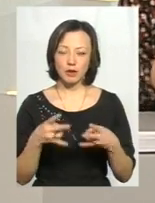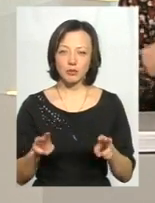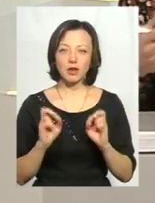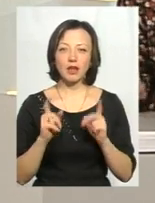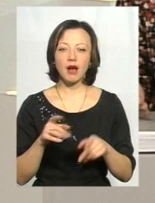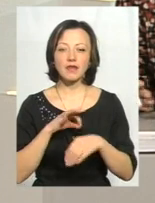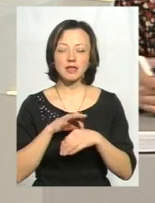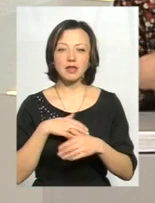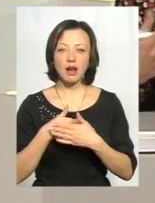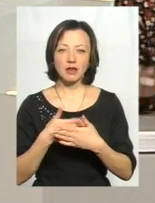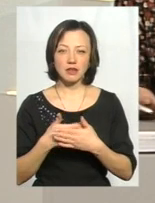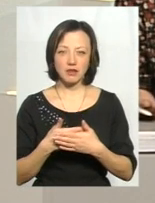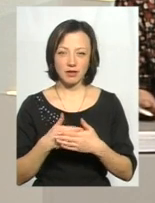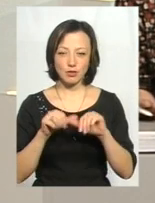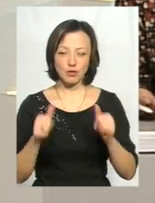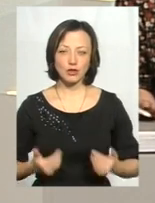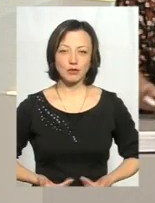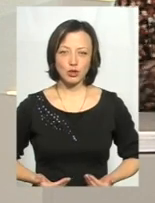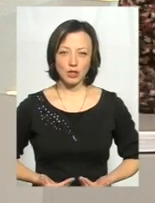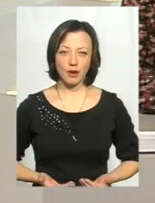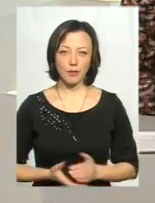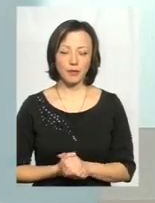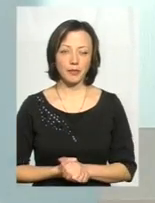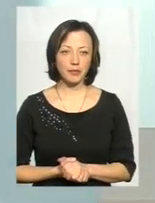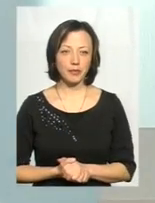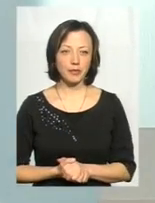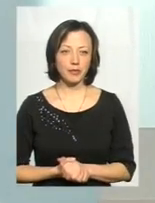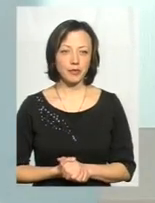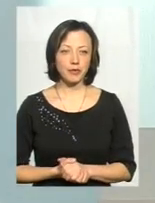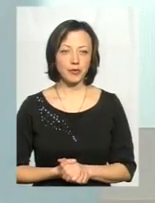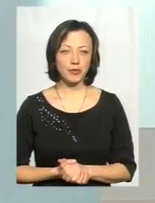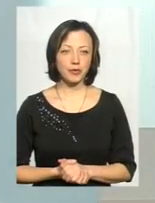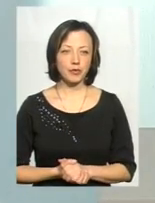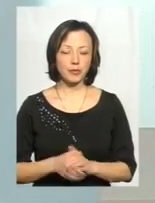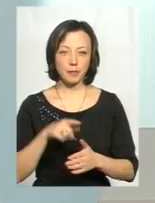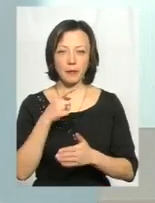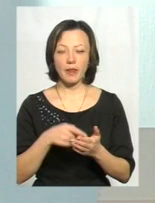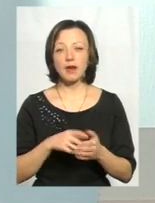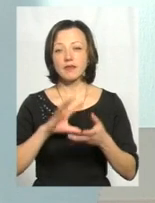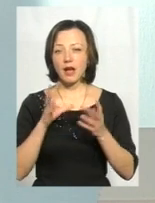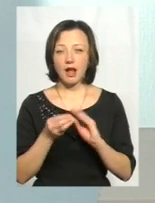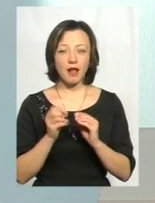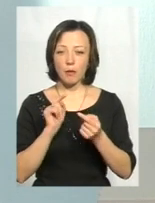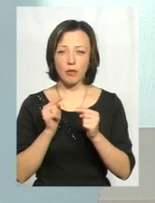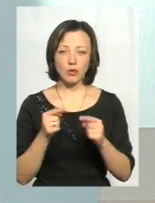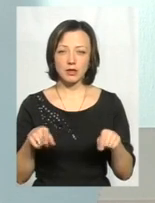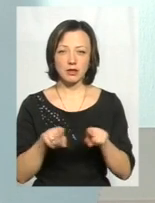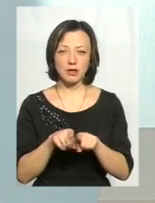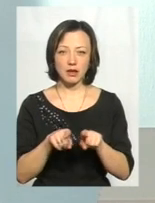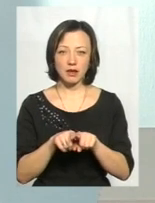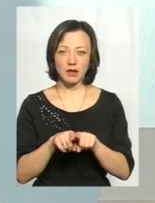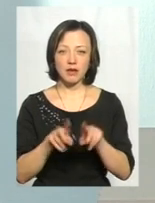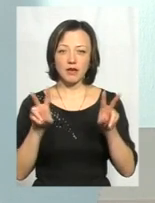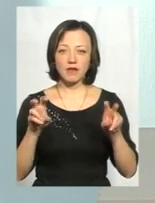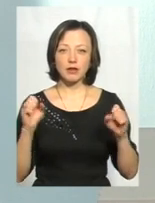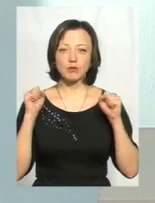як вести активний спосіб життя у ці періоди? Ну, взагалі не протипоказані такі види